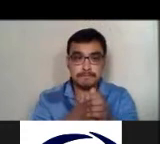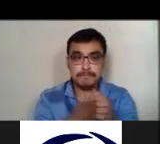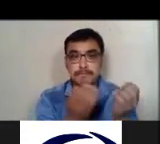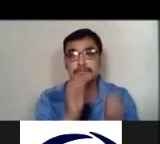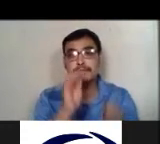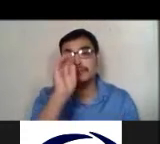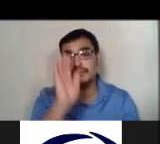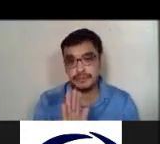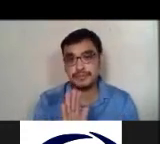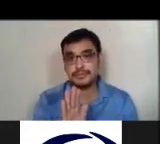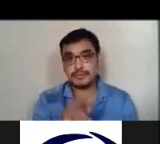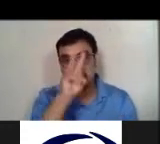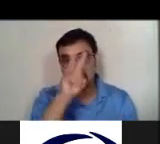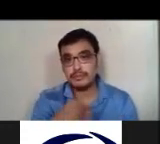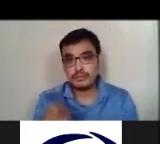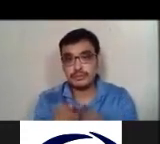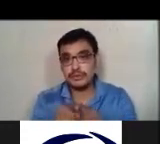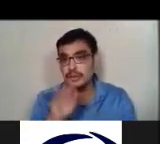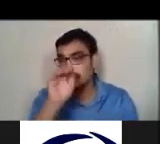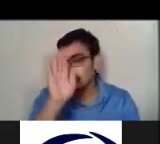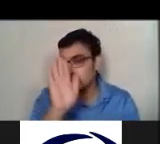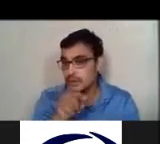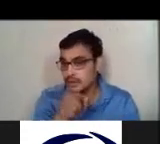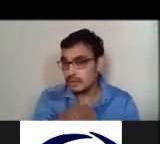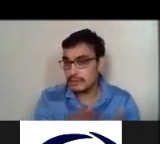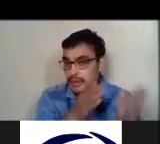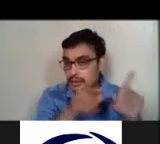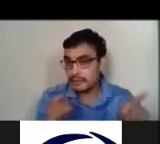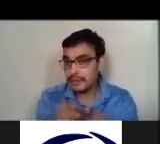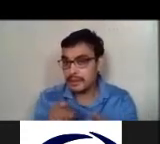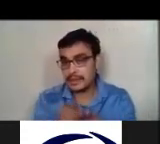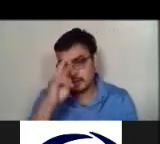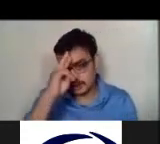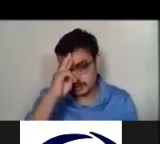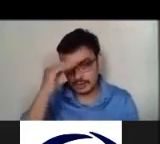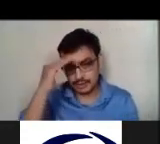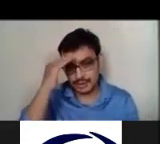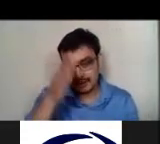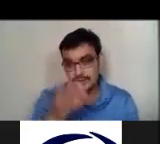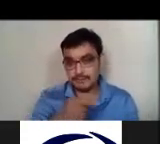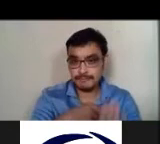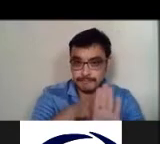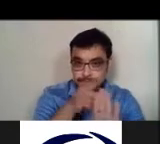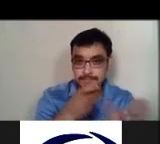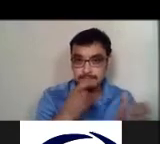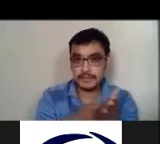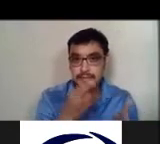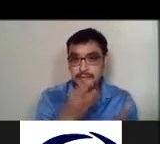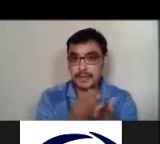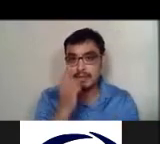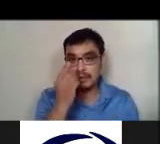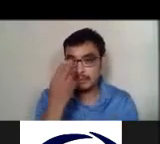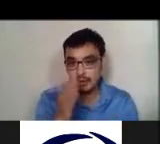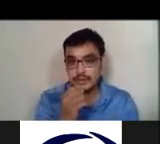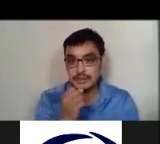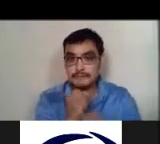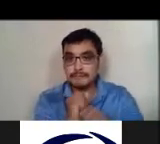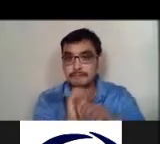कसरी पुर्याउन सकिन्छ त्यो पाटामा राज्यले एकदम नीति नियम मात्रै भएर भएन त्यसलाई लागू गर्नलाई पनि त्यतिकै दबाब जरुर